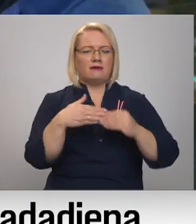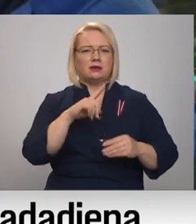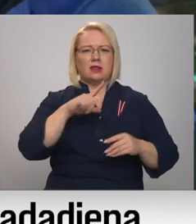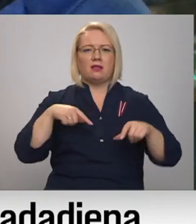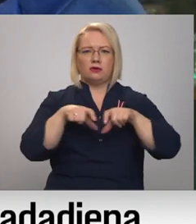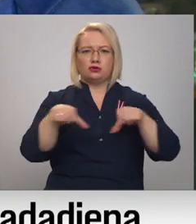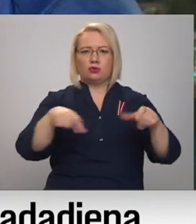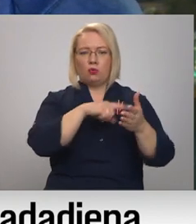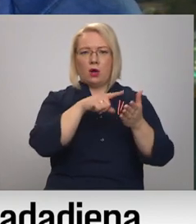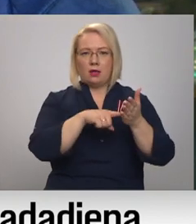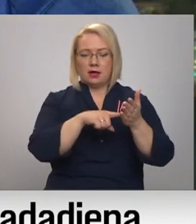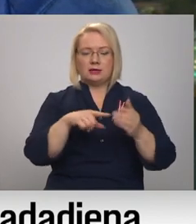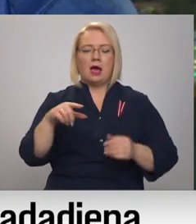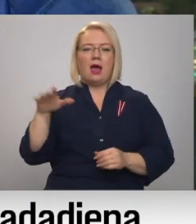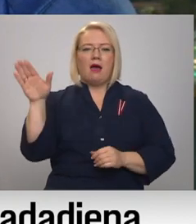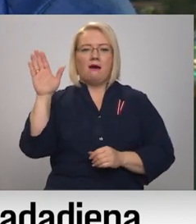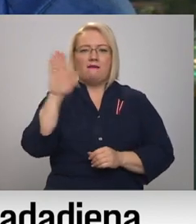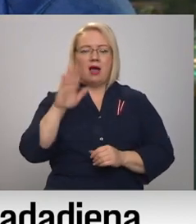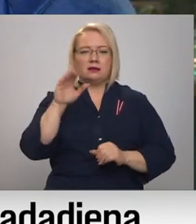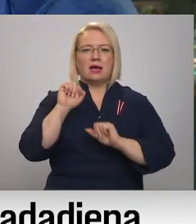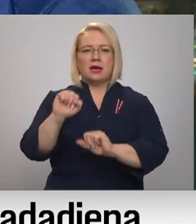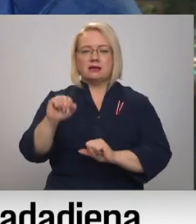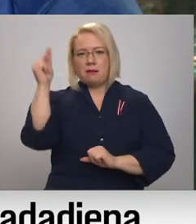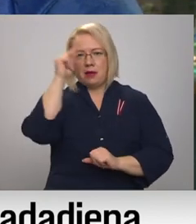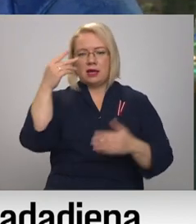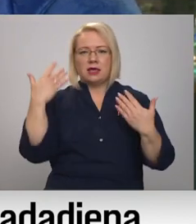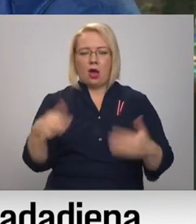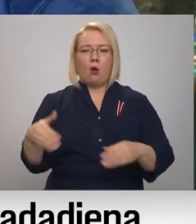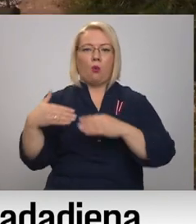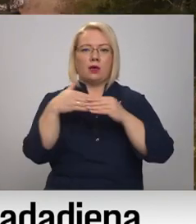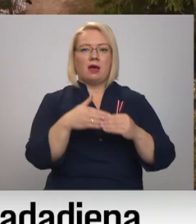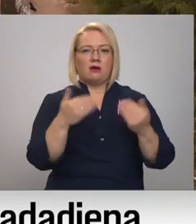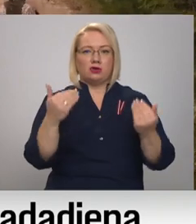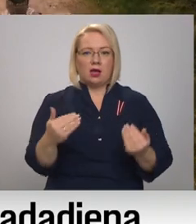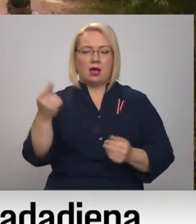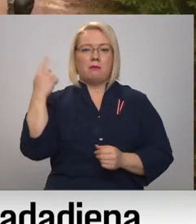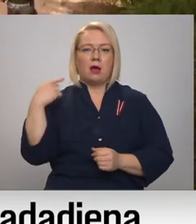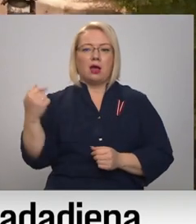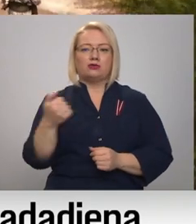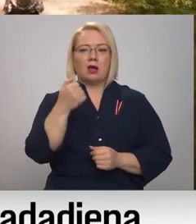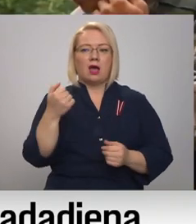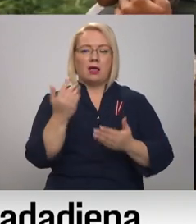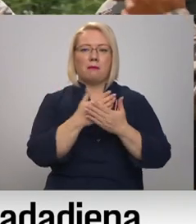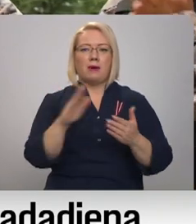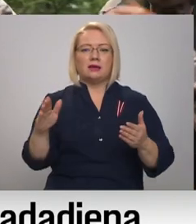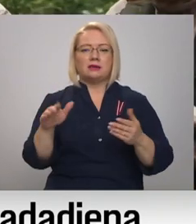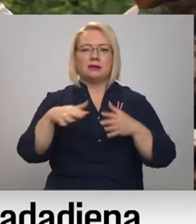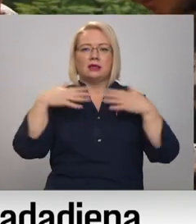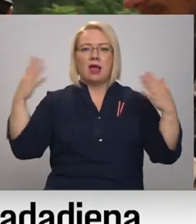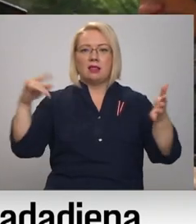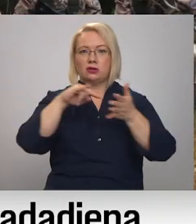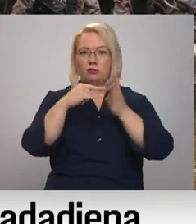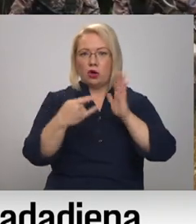skolās? Valsts aizsardzības mācība tiek jau ieviest pašreiz. Pagājušajā gadā noslēdzās pilotu projekts, un tad tagad